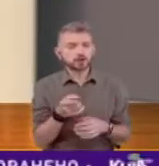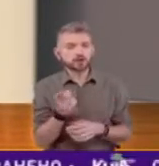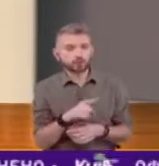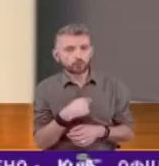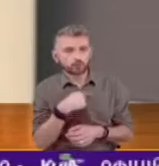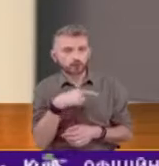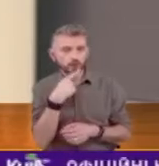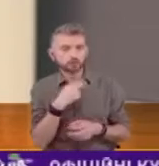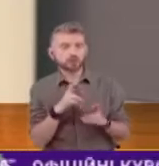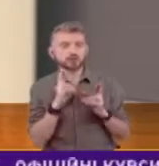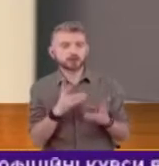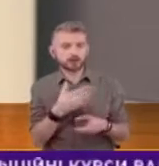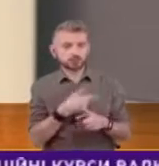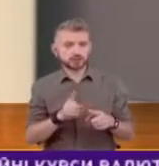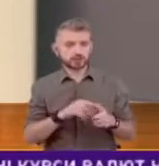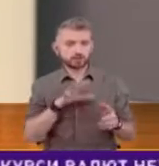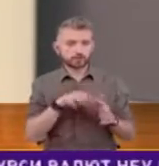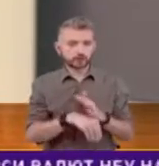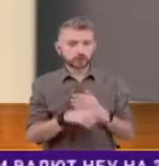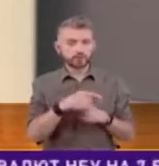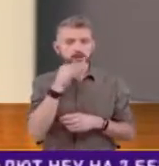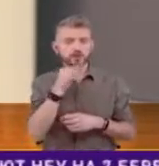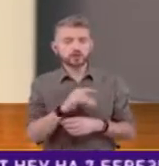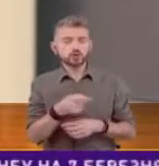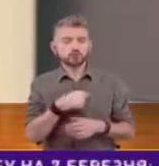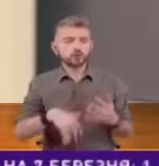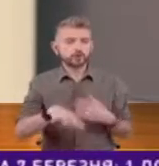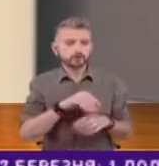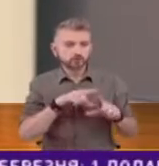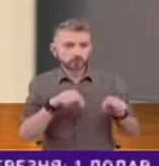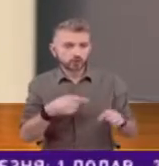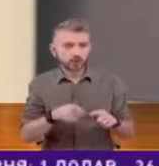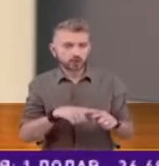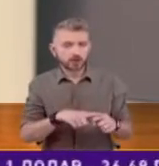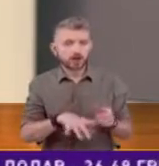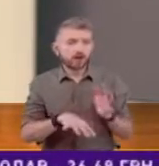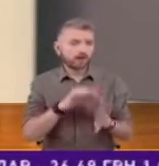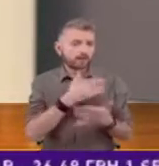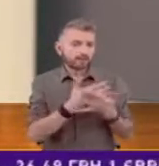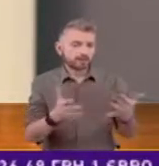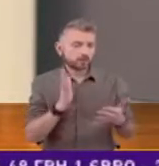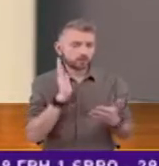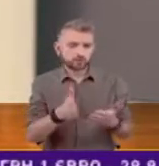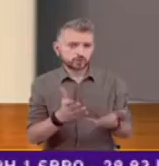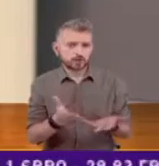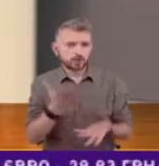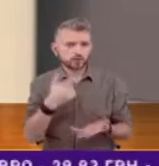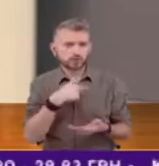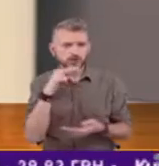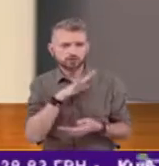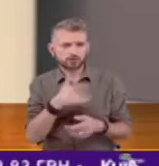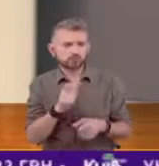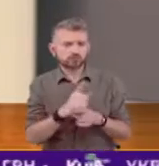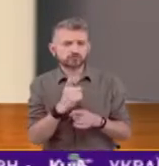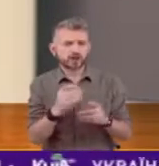я ж кажу, яким чином ми це запроваджуємо, як ви сказали, щоб ми всіх школах це... А вибір буде в будь-якому разі, бо якщо я не помиляюсь, там більше